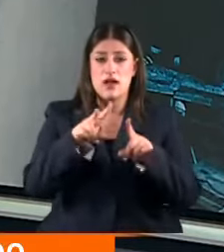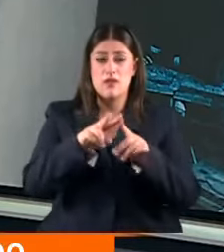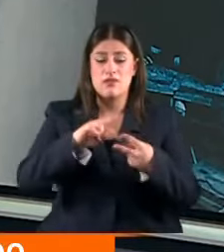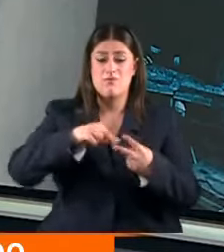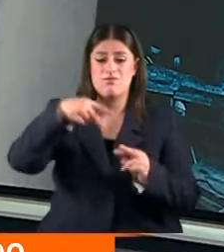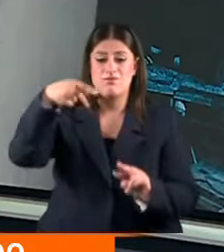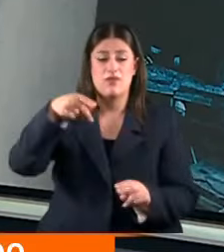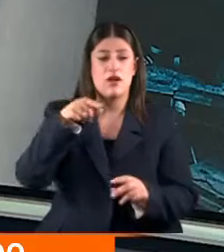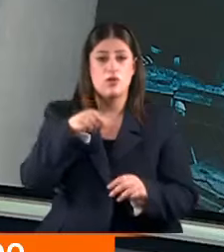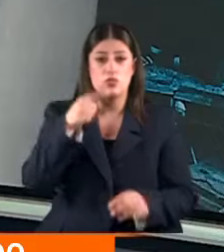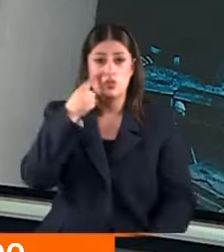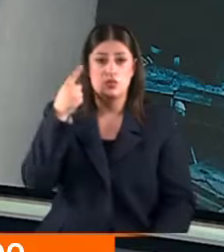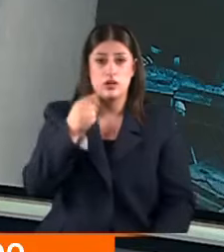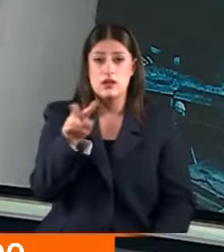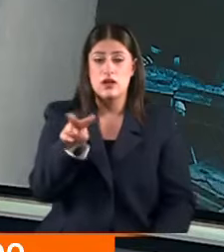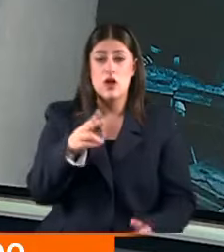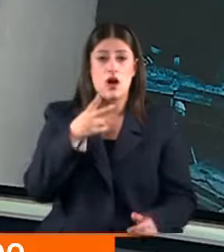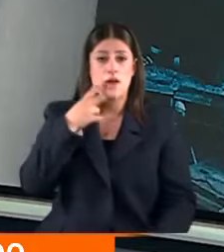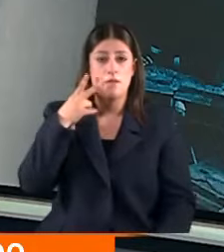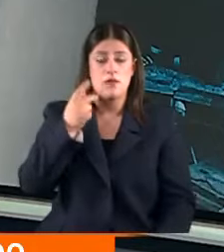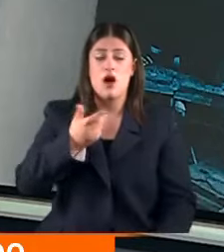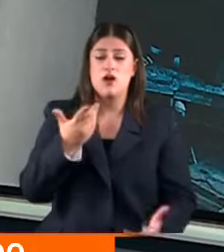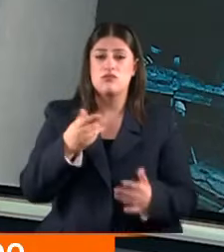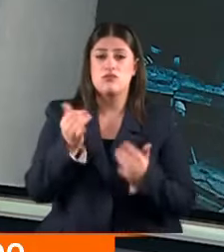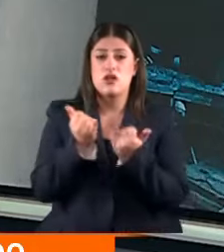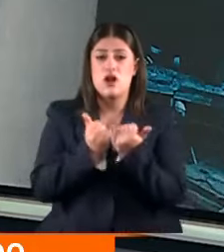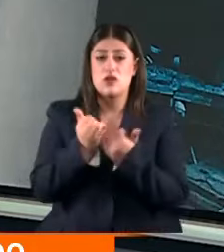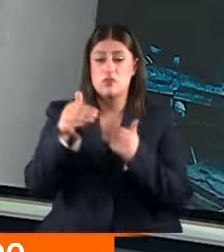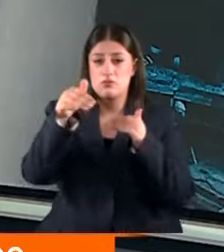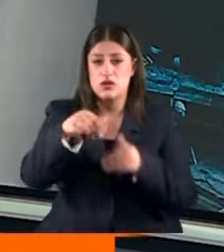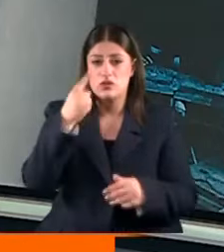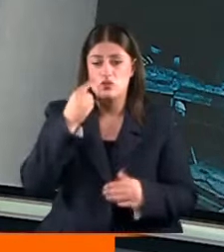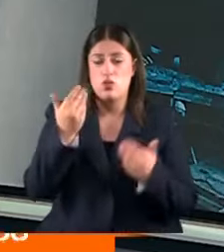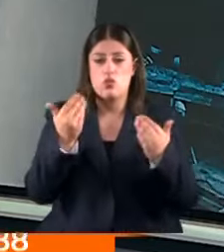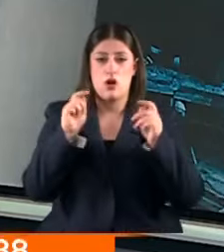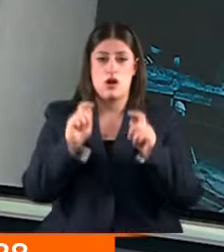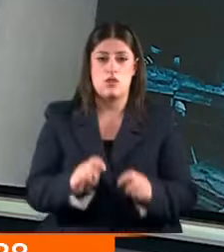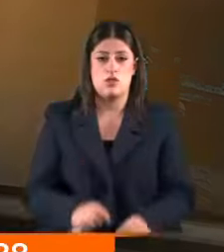testinin ardından iki ablası artık kardeşlerinin mezarı başında dua ediyor.